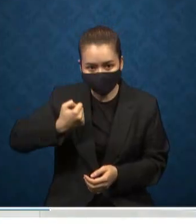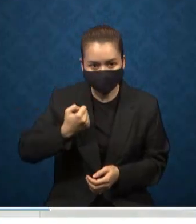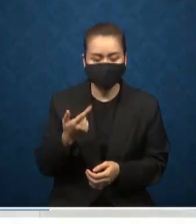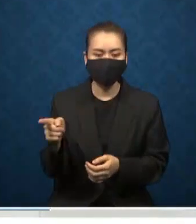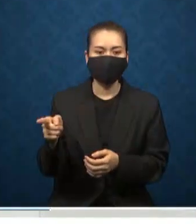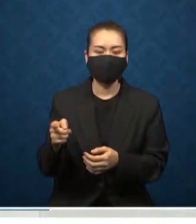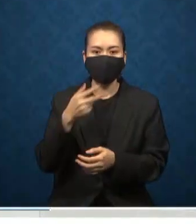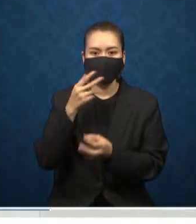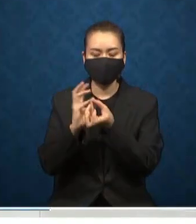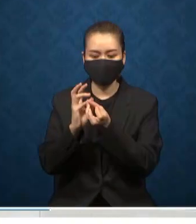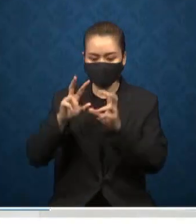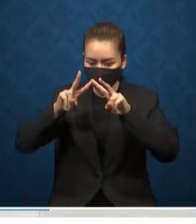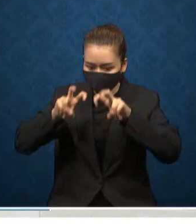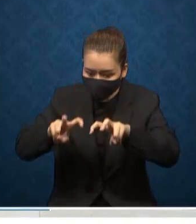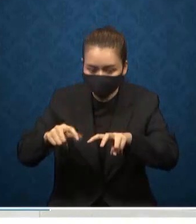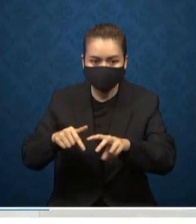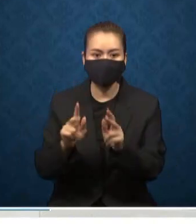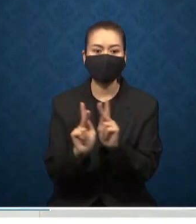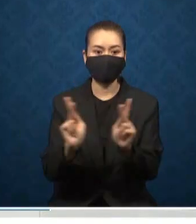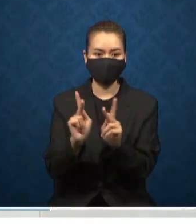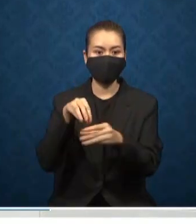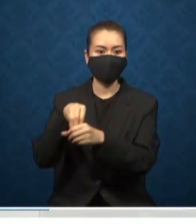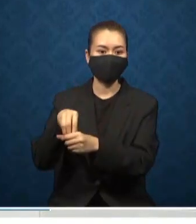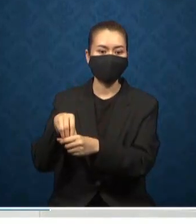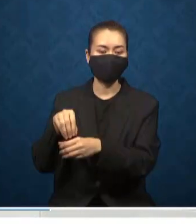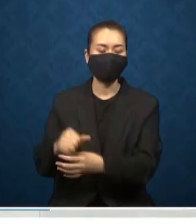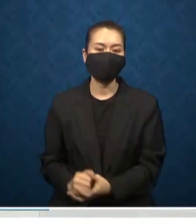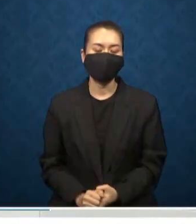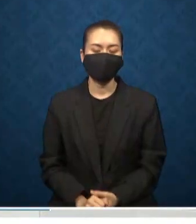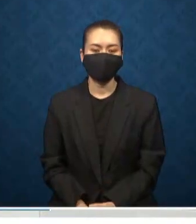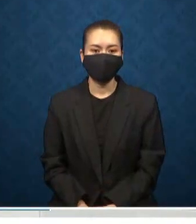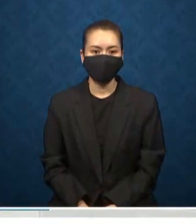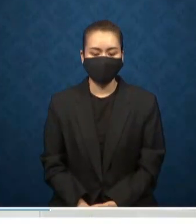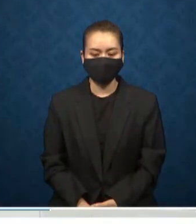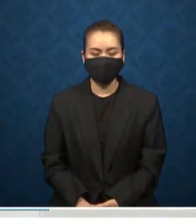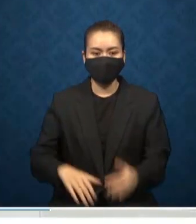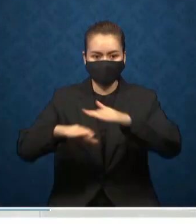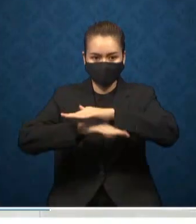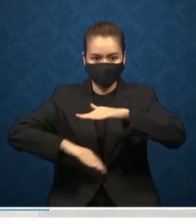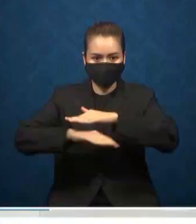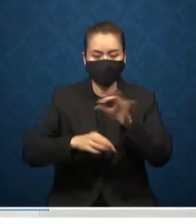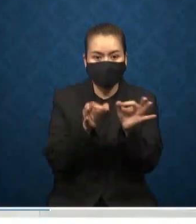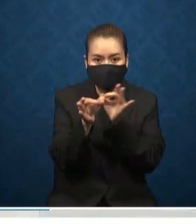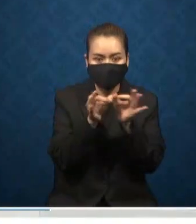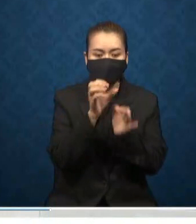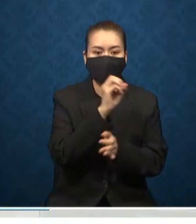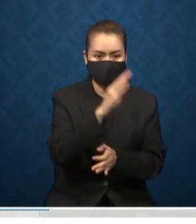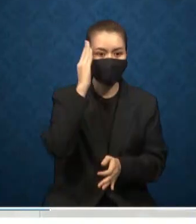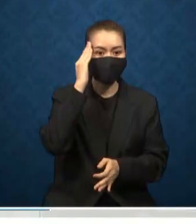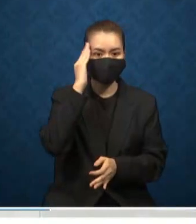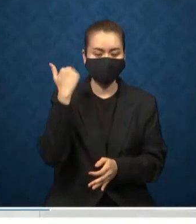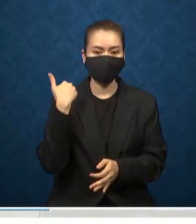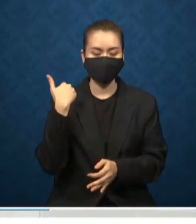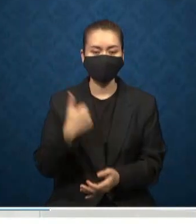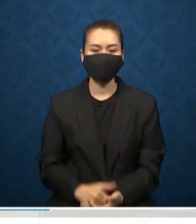องซึ่งเป็นผู้วิจัยเรื่องนี้และเป็นกรรมาธิการของเรานั้นได้ให้ข้อมูลกับเพื่อนสมาชิกวุฒิสภาก่อน